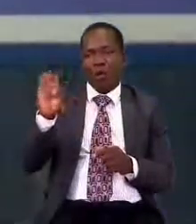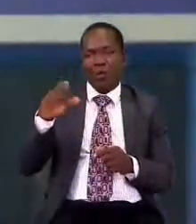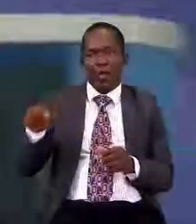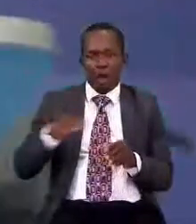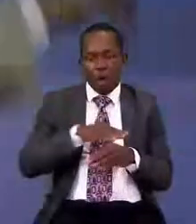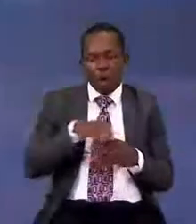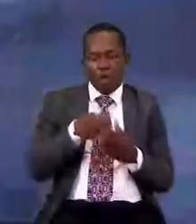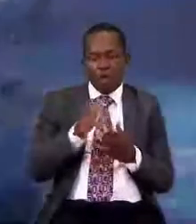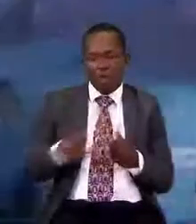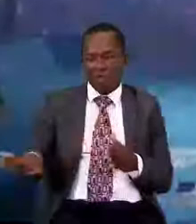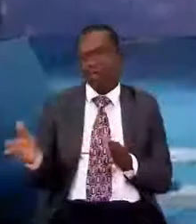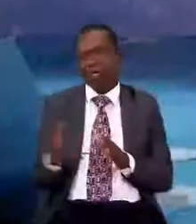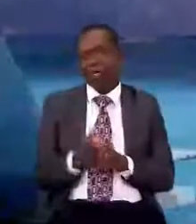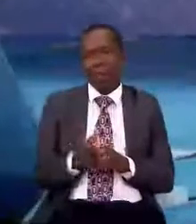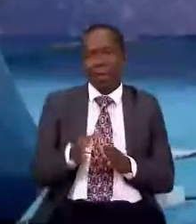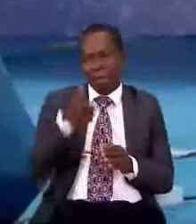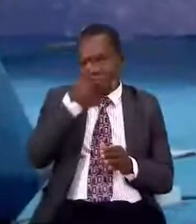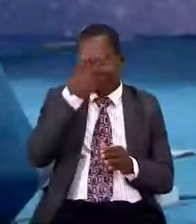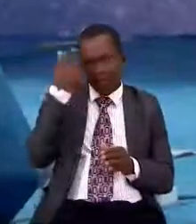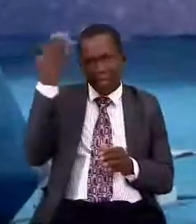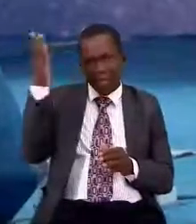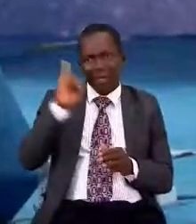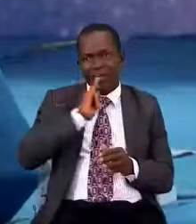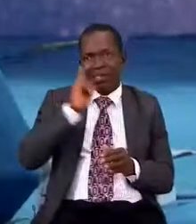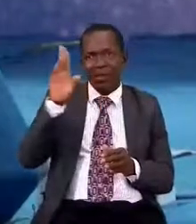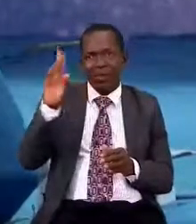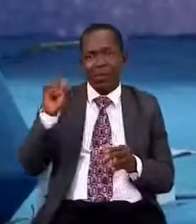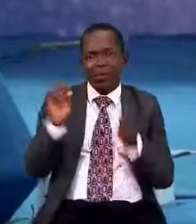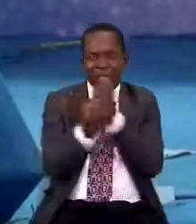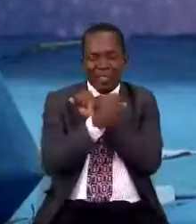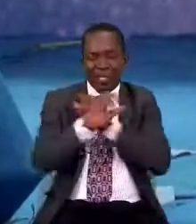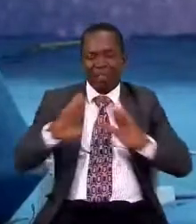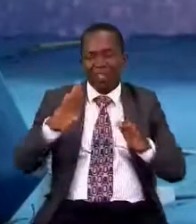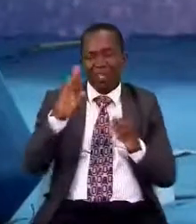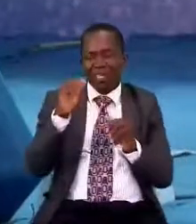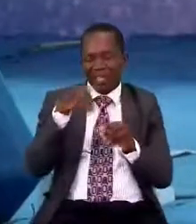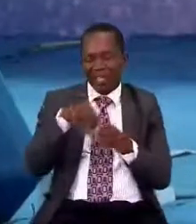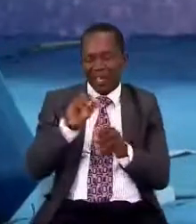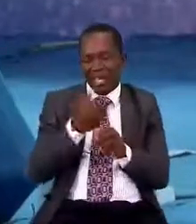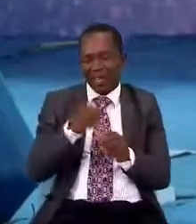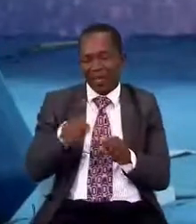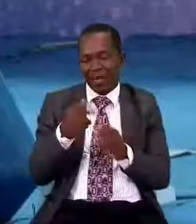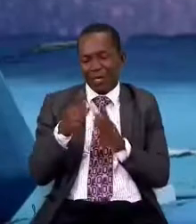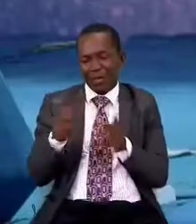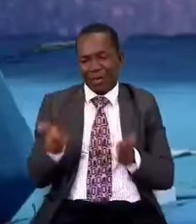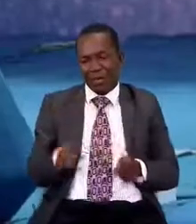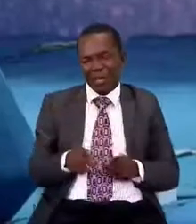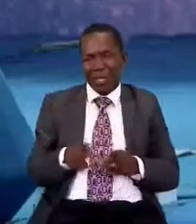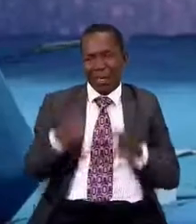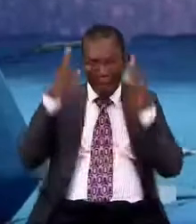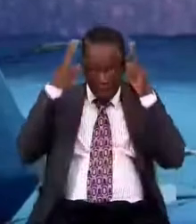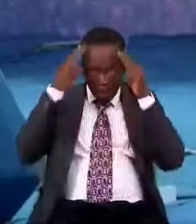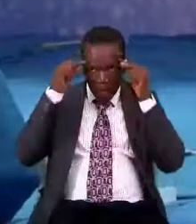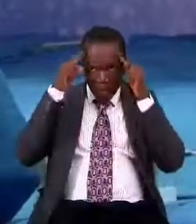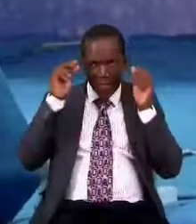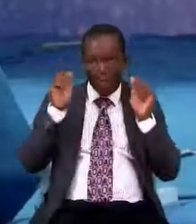ne pouvait pas sauver les enfants d'Israël. Et c'est Dieu qui a dit que je descendrai. Je